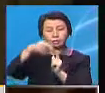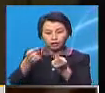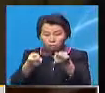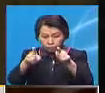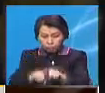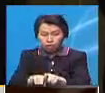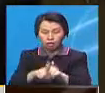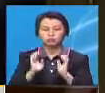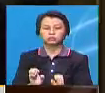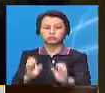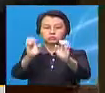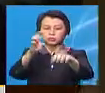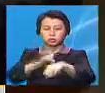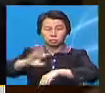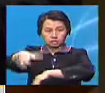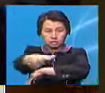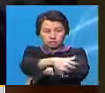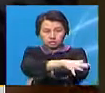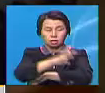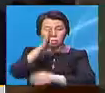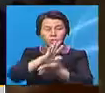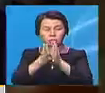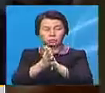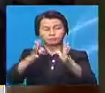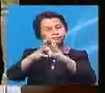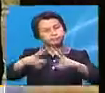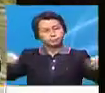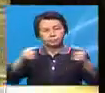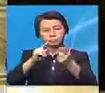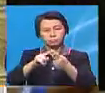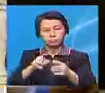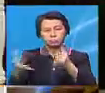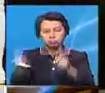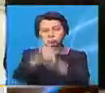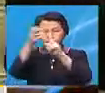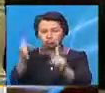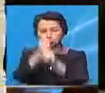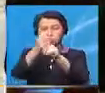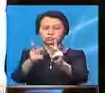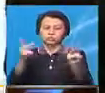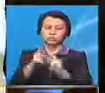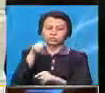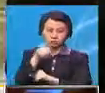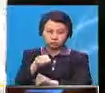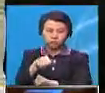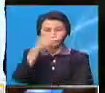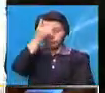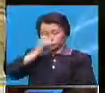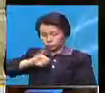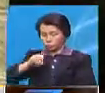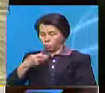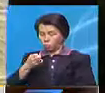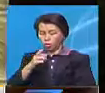berlaku situasi kecemasan di laut I dijangka menjadi penyelesaian kepada Siri penculikan di kawasan terbabit Datuk Seri Johari